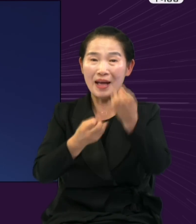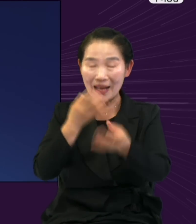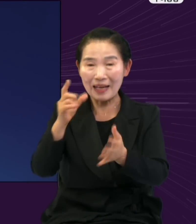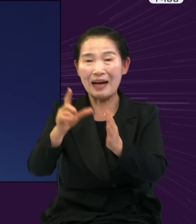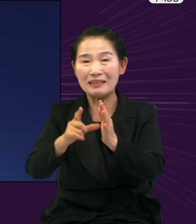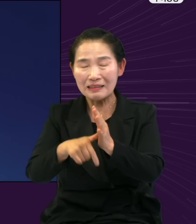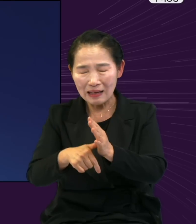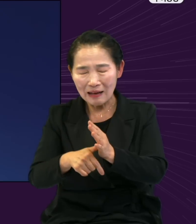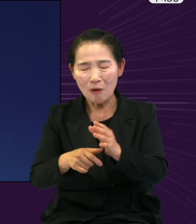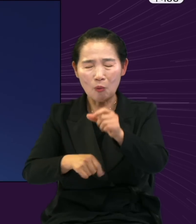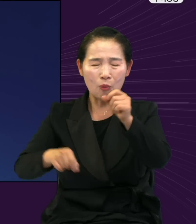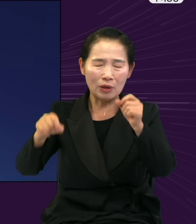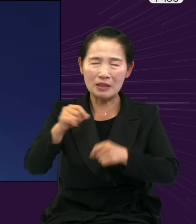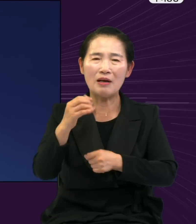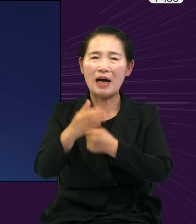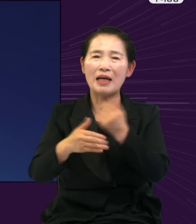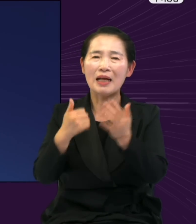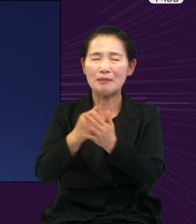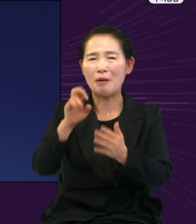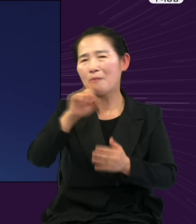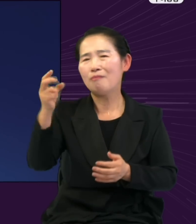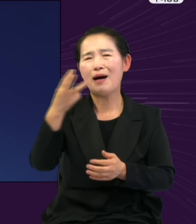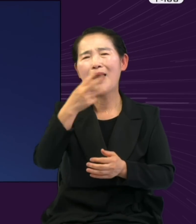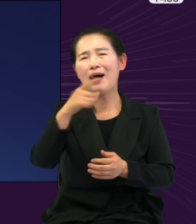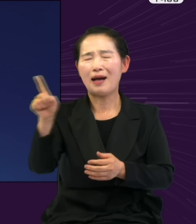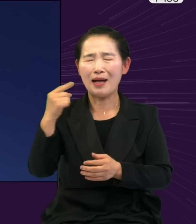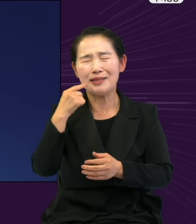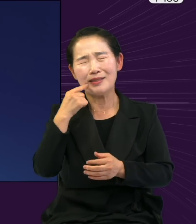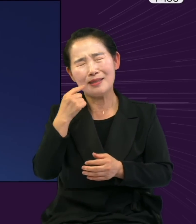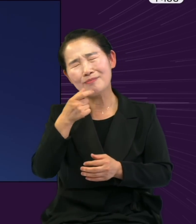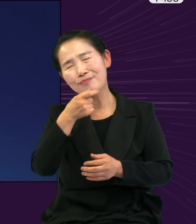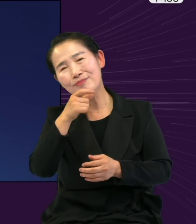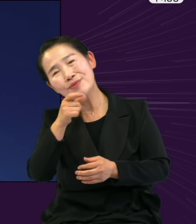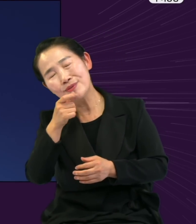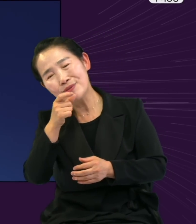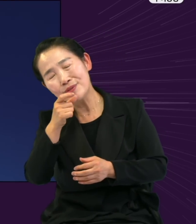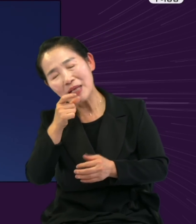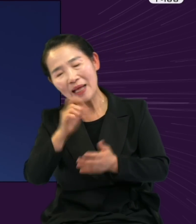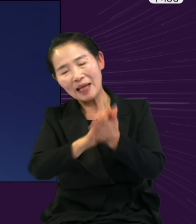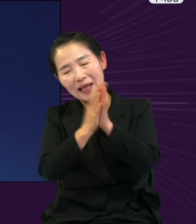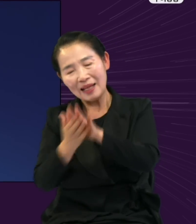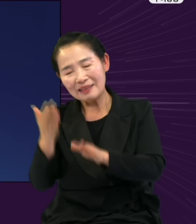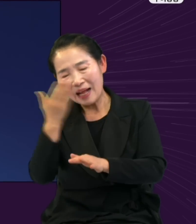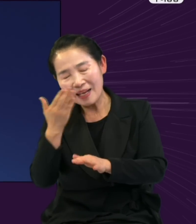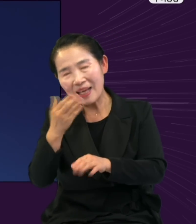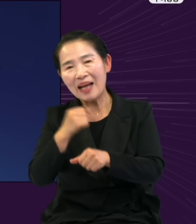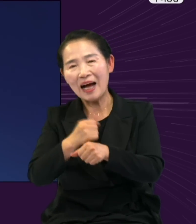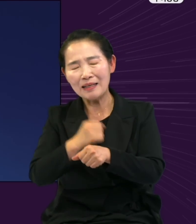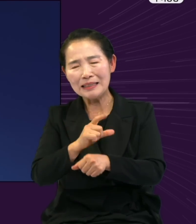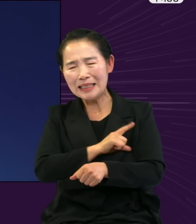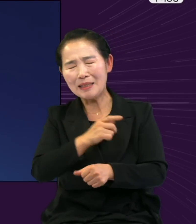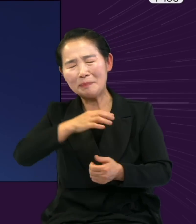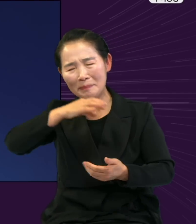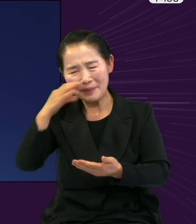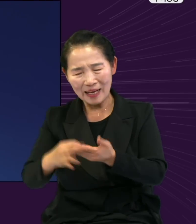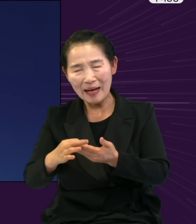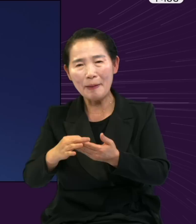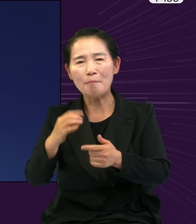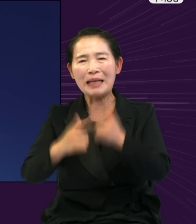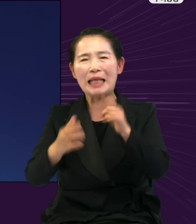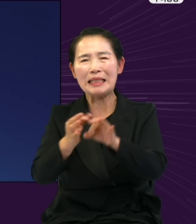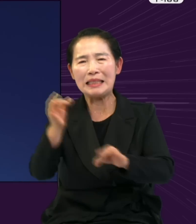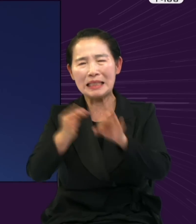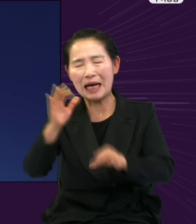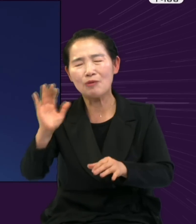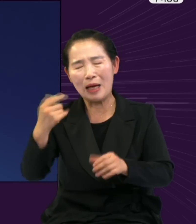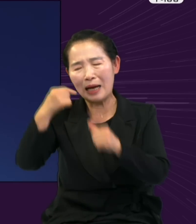하는 이름 없는 막대기가 되라고 하셨습니다. 하나님, 제3의 역사하신 하나님을 정말 자랑하고 올게요 라고 제가 이걸